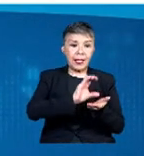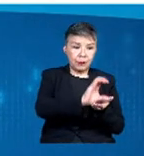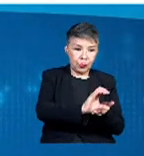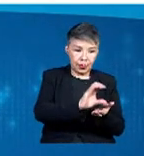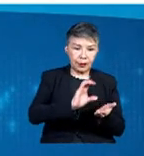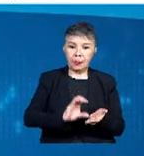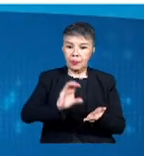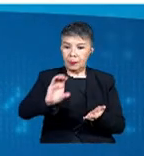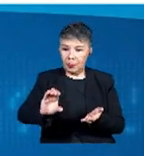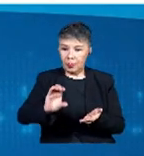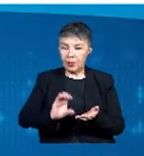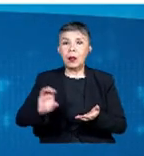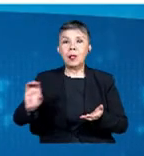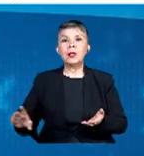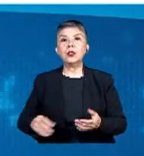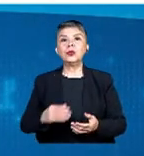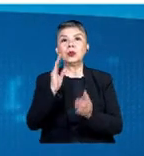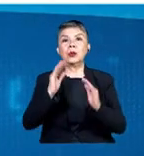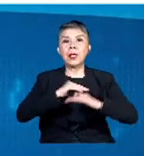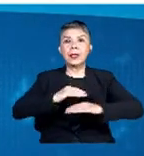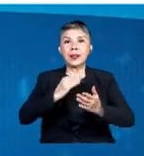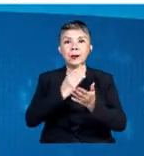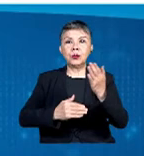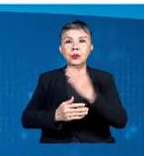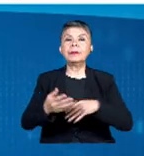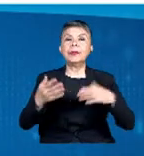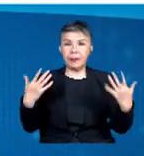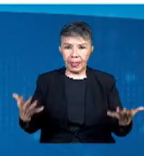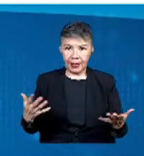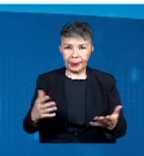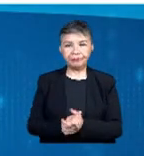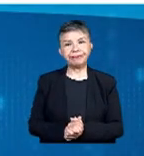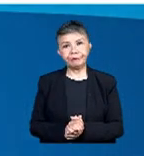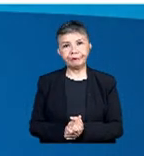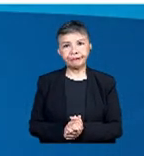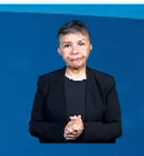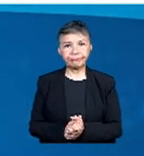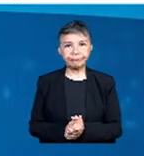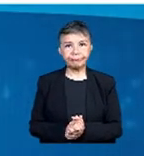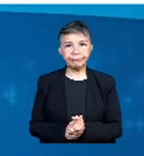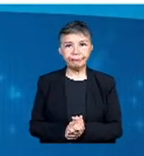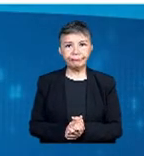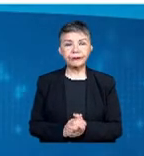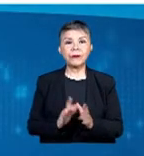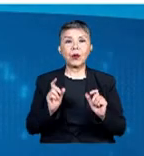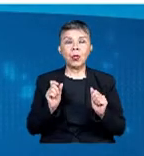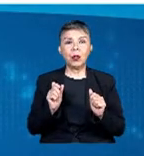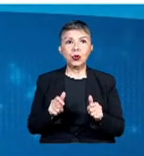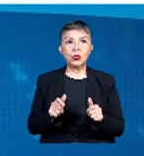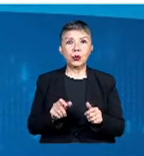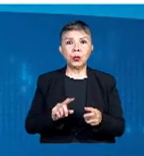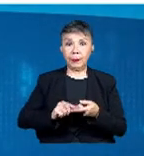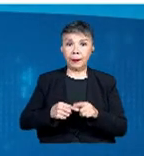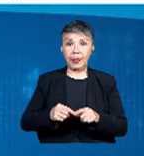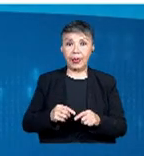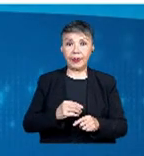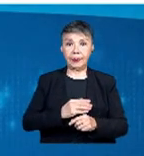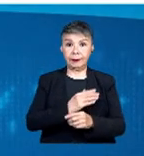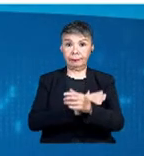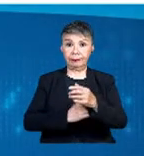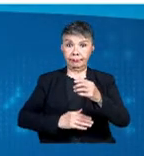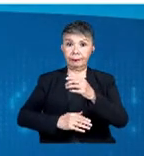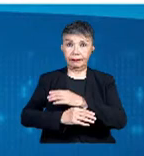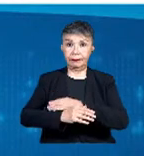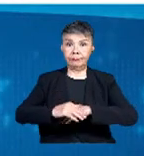atlet disabilitas ini? Rencananya seperti apa, Pak? Ya, untuk teman-teman atlet